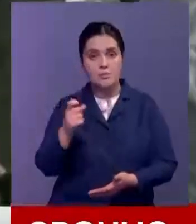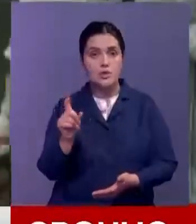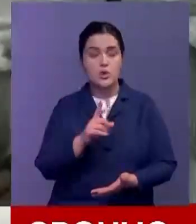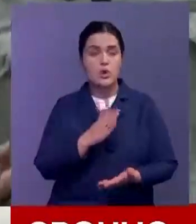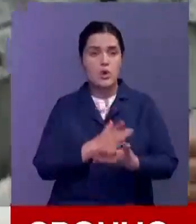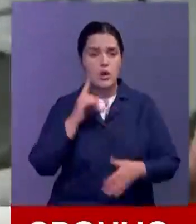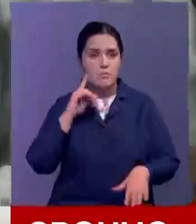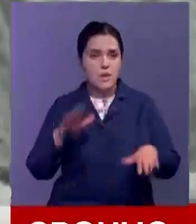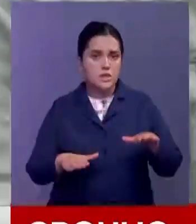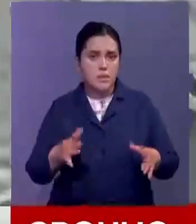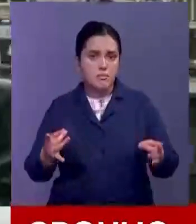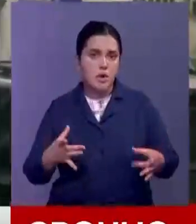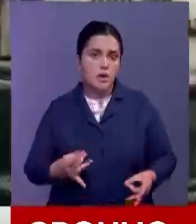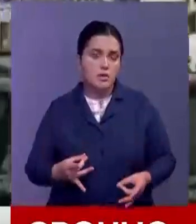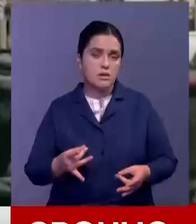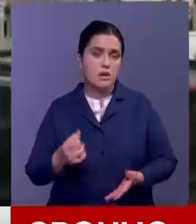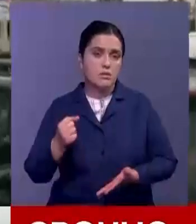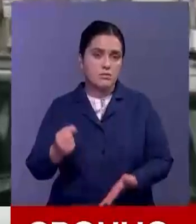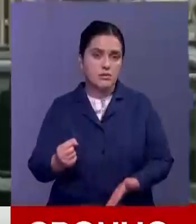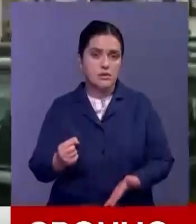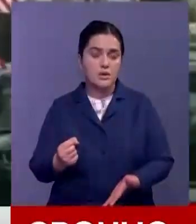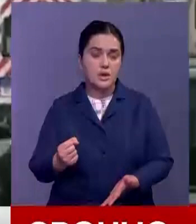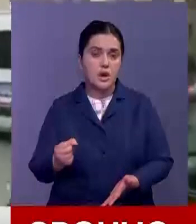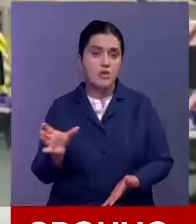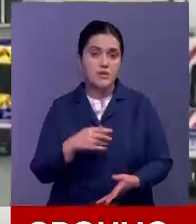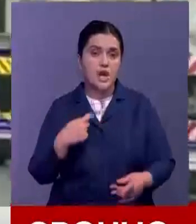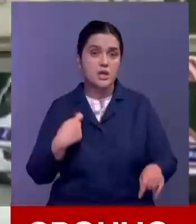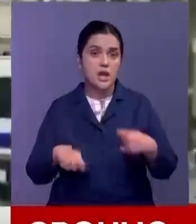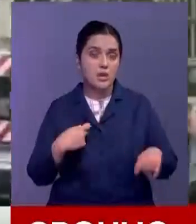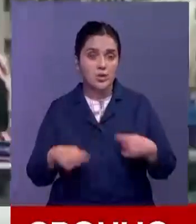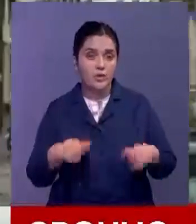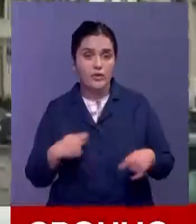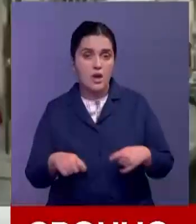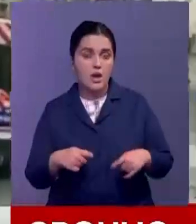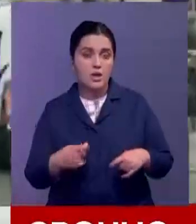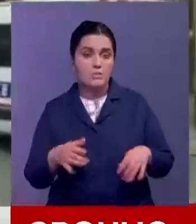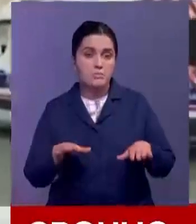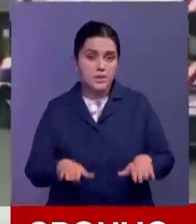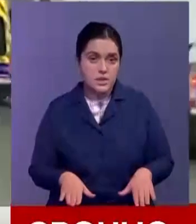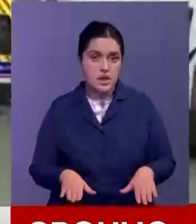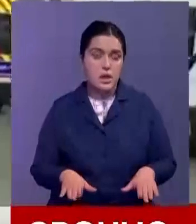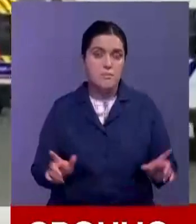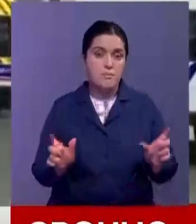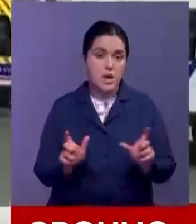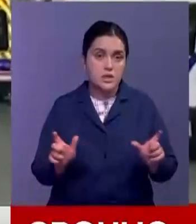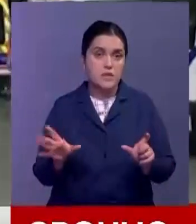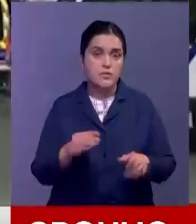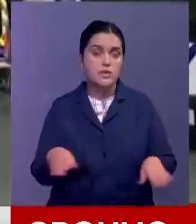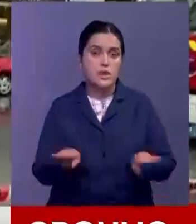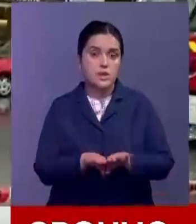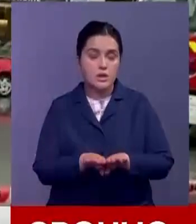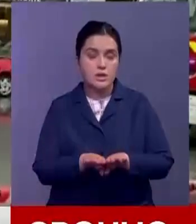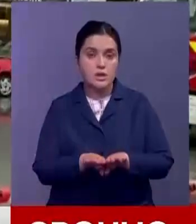имеется подозрительный пакет. Все торговые учреждения, магазины, все закрыто